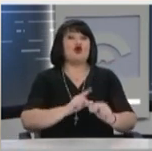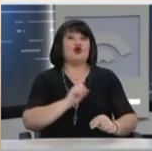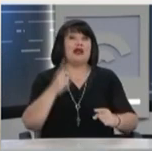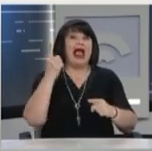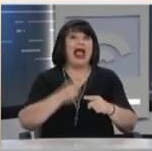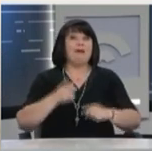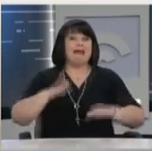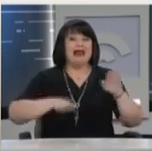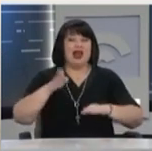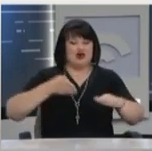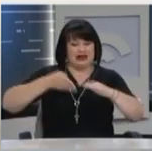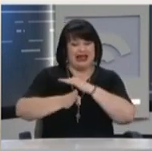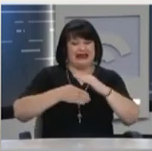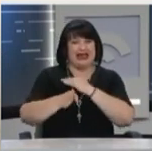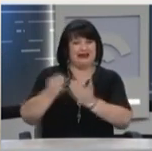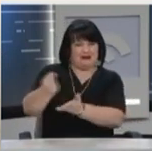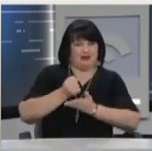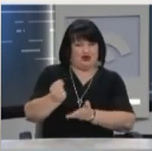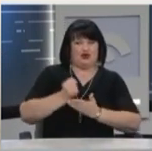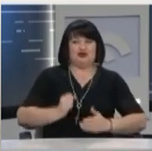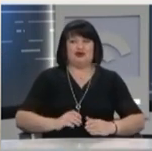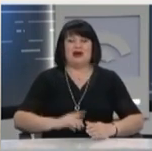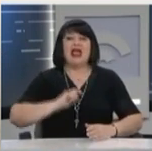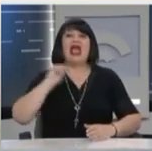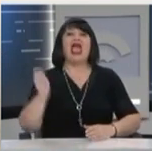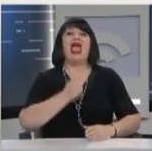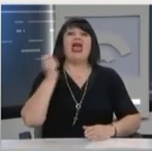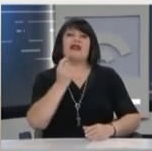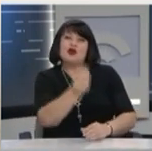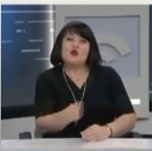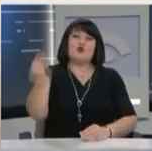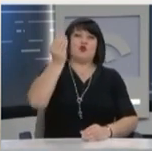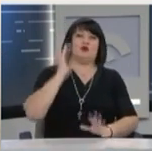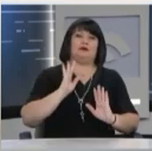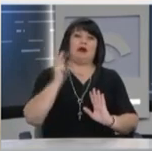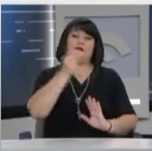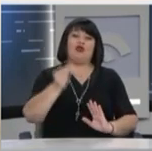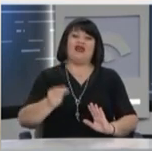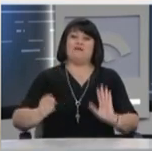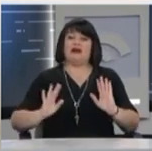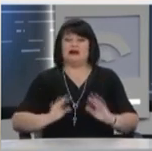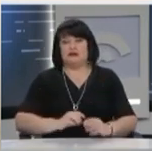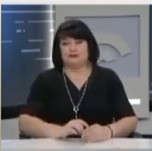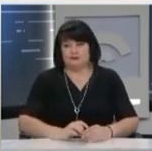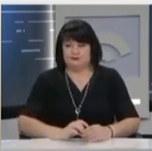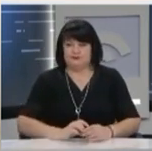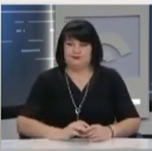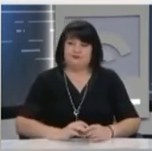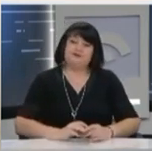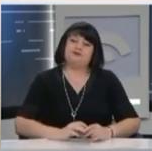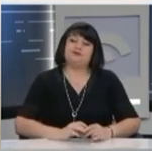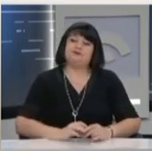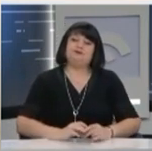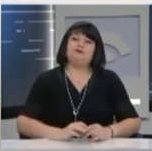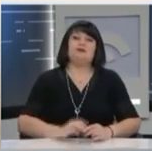Όχι απλή αναλογική για να μπούμε στη Βουλή και να παίρνουμε επιχορηγήσεις. Το εθνικό είναι πάνω από οποιοδήποτε άλλο θέμα. Πάμε στο επόμενο. Εδώ